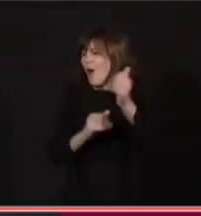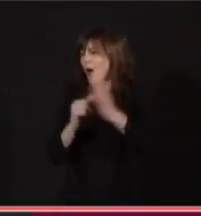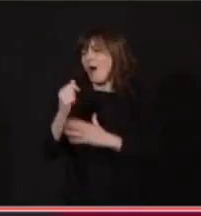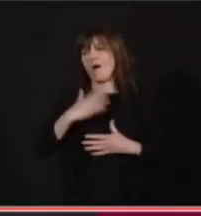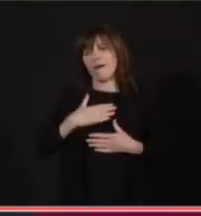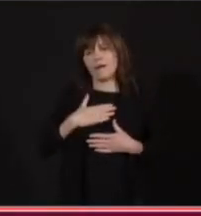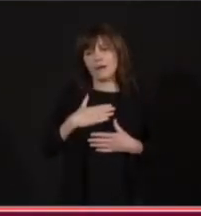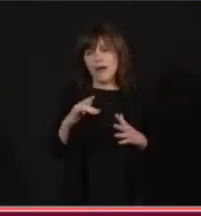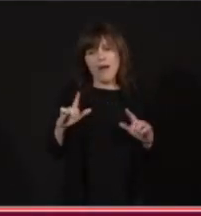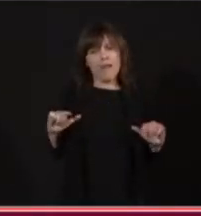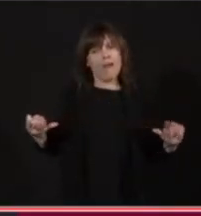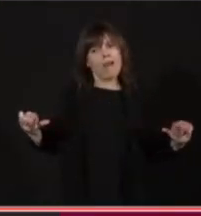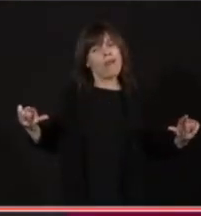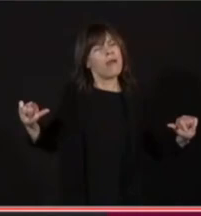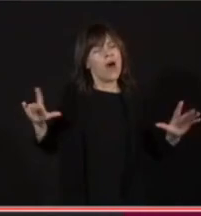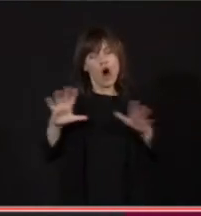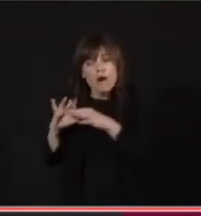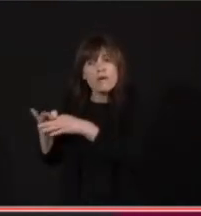rassemblés.